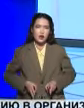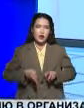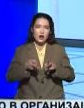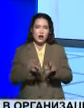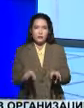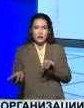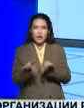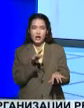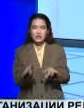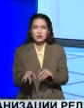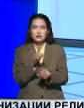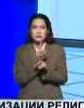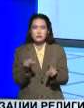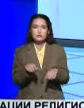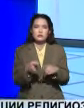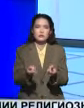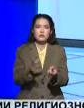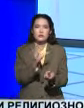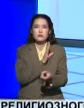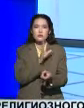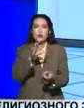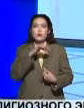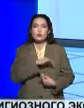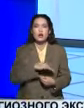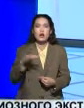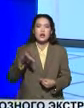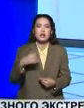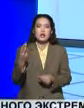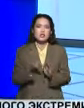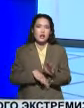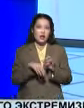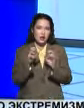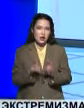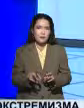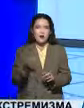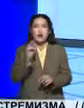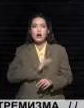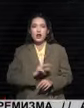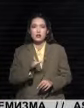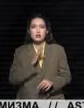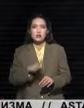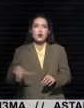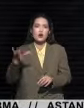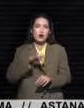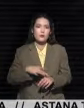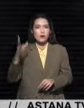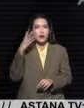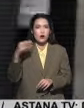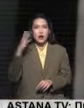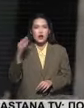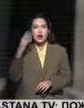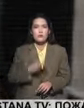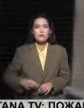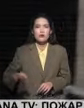Подозреваемых в организации экстремистской деятельности задержали сотрудники Комитета национальной безопасности. Операции прошли в городе Алматы,